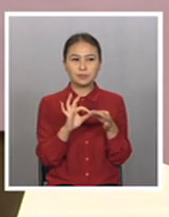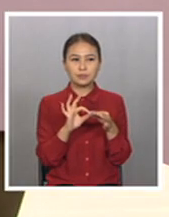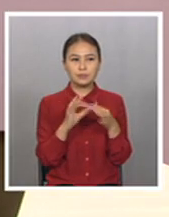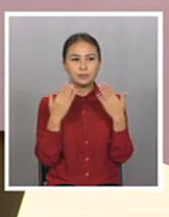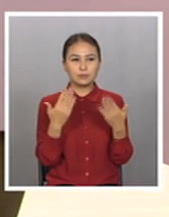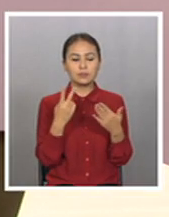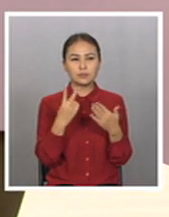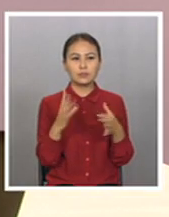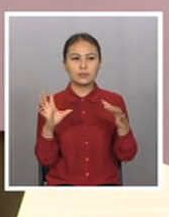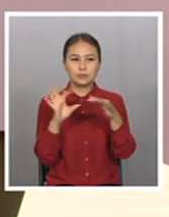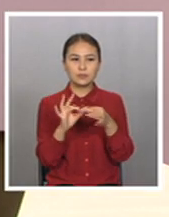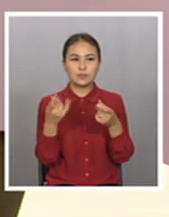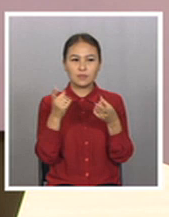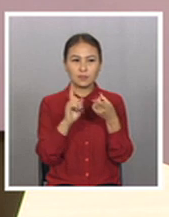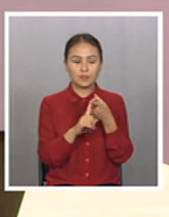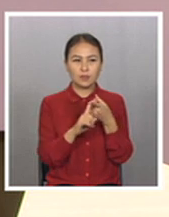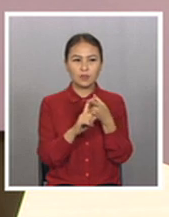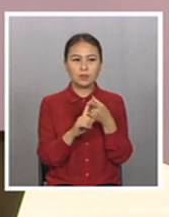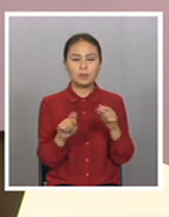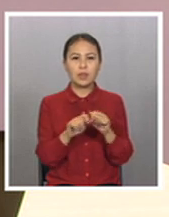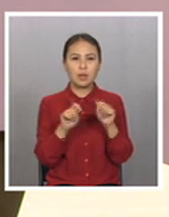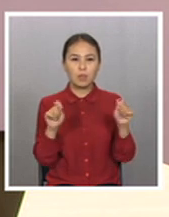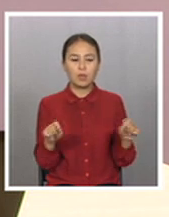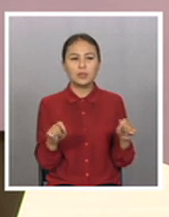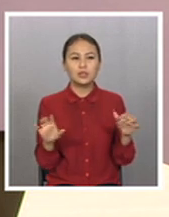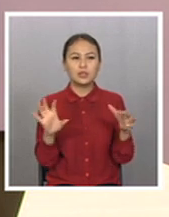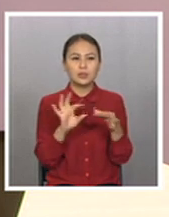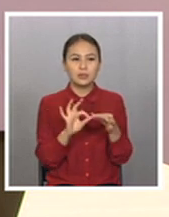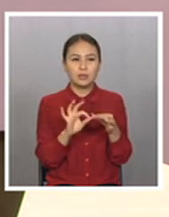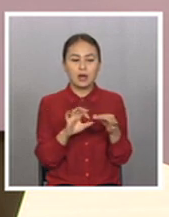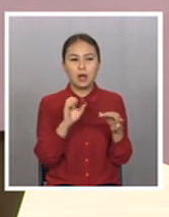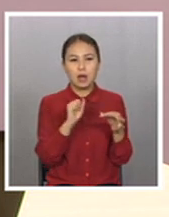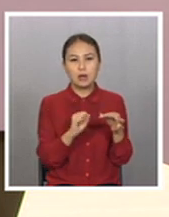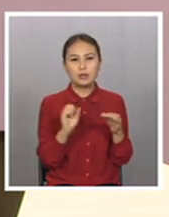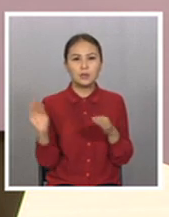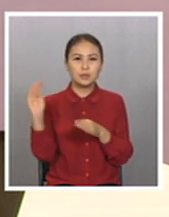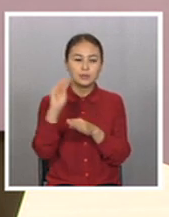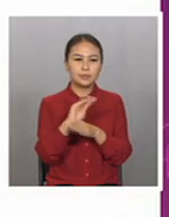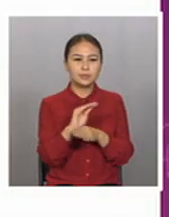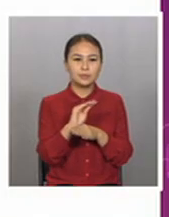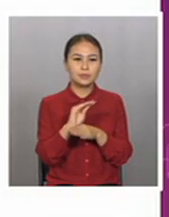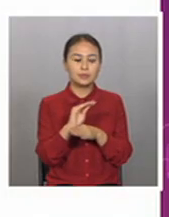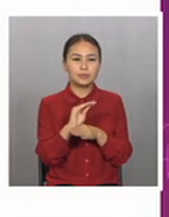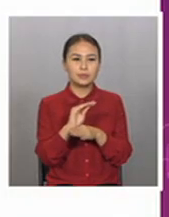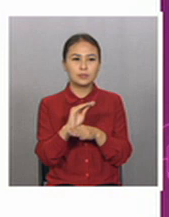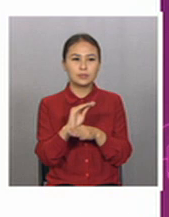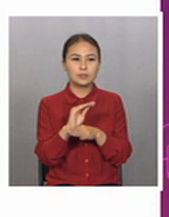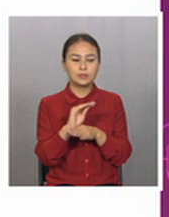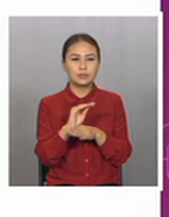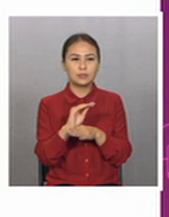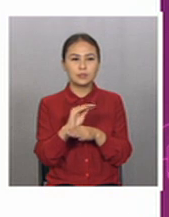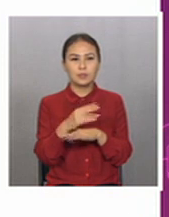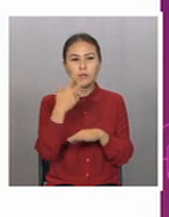екі жиынның қиылысуы нәтижесінде пайда болған жиынға А жиынын қиылыстырамыз.